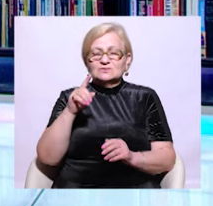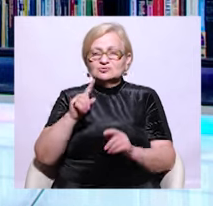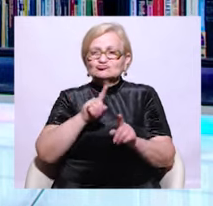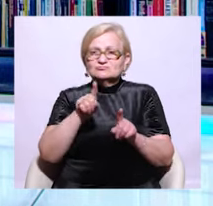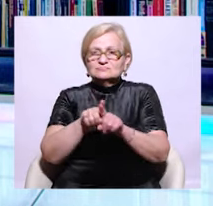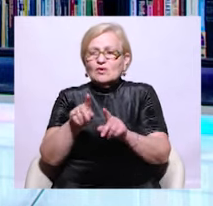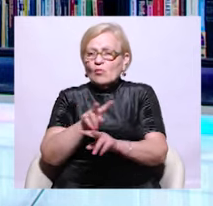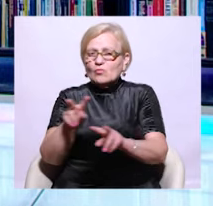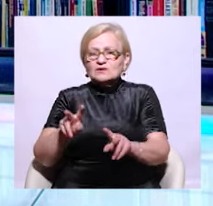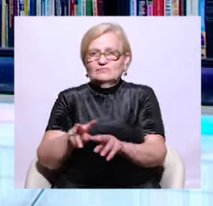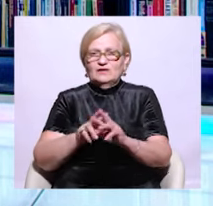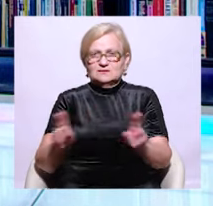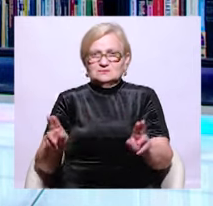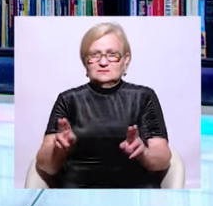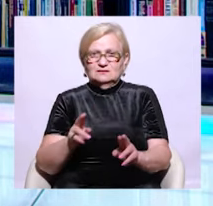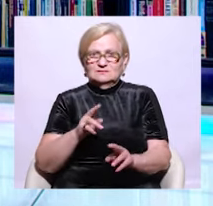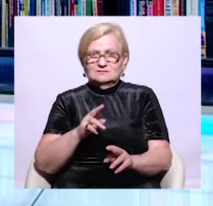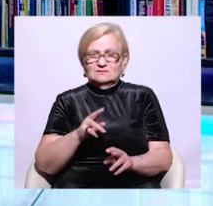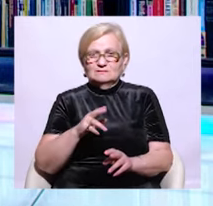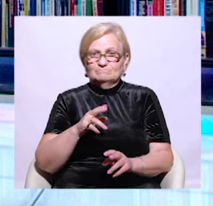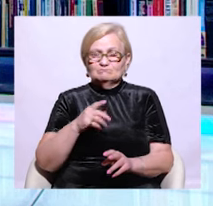ამას? მოდი ვთქვათ.